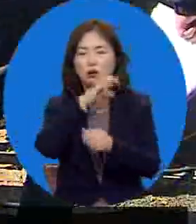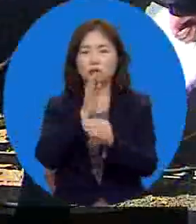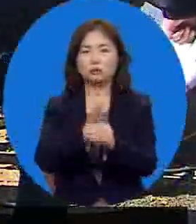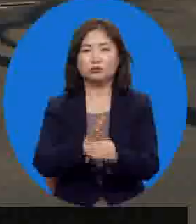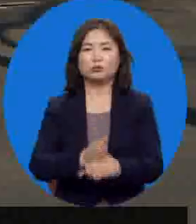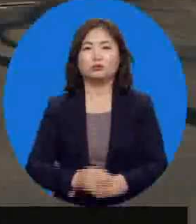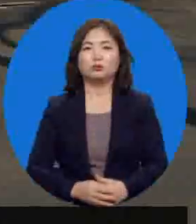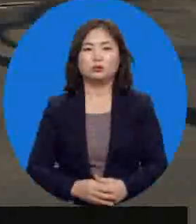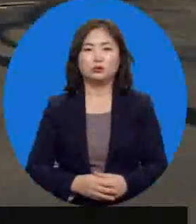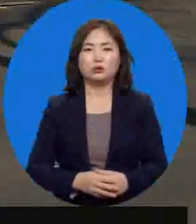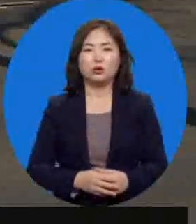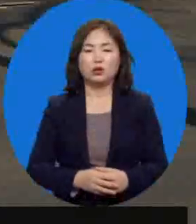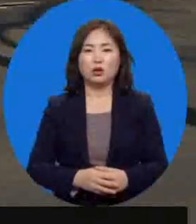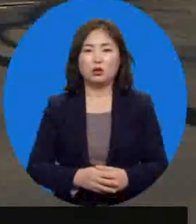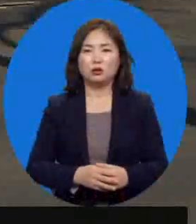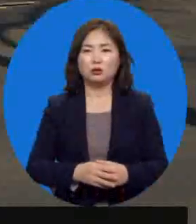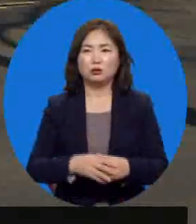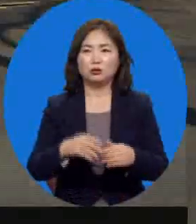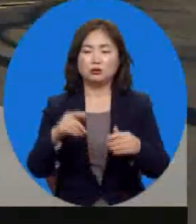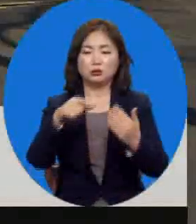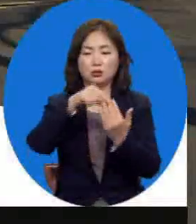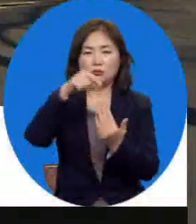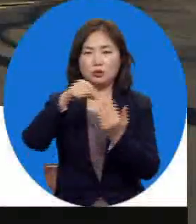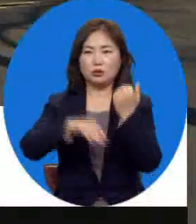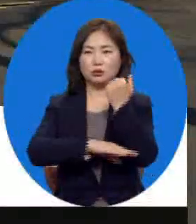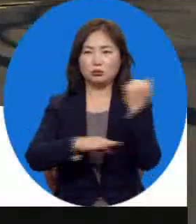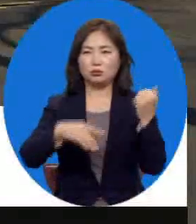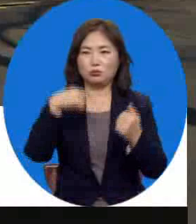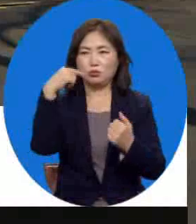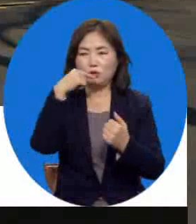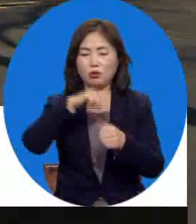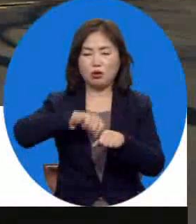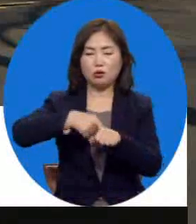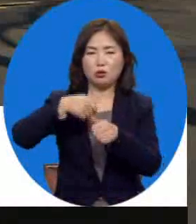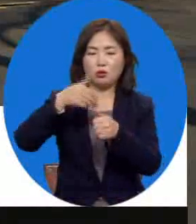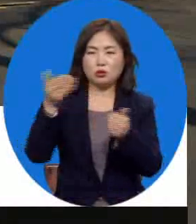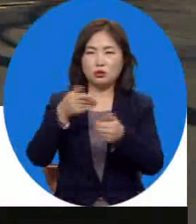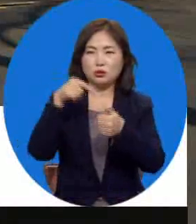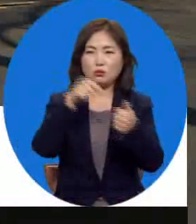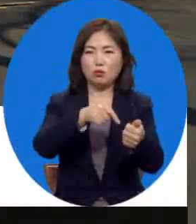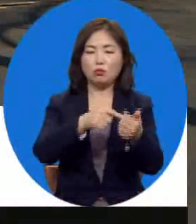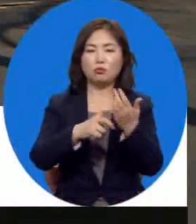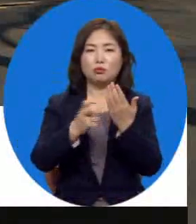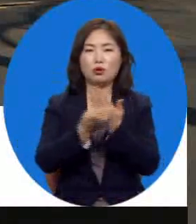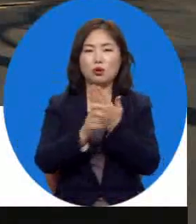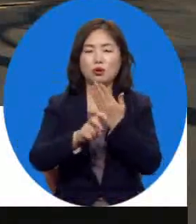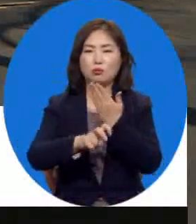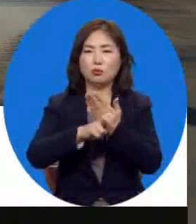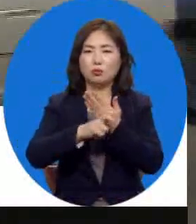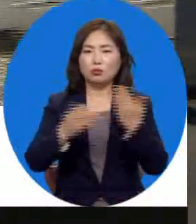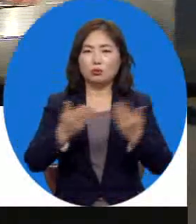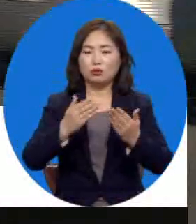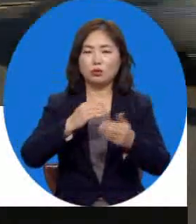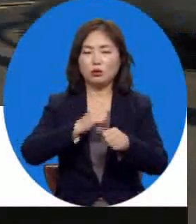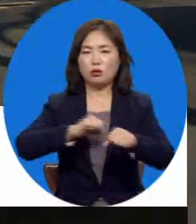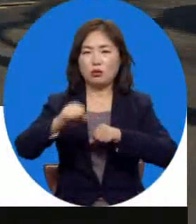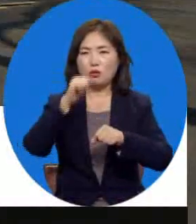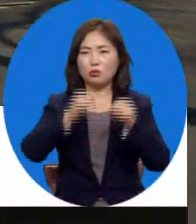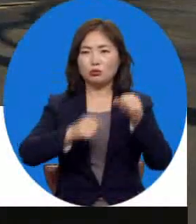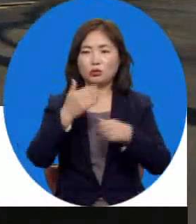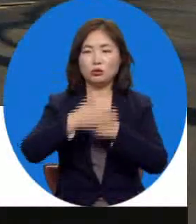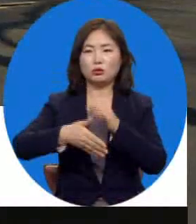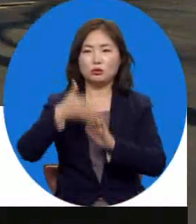비판했습니다. 선별 기준을 정해 가지고 강제 노동을 시키고 부당 노동 행위를 일삼고 있는 실정이며